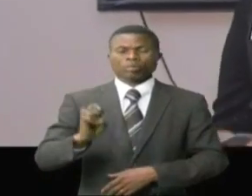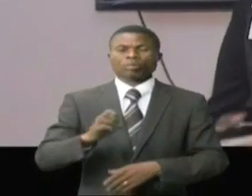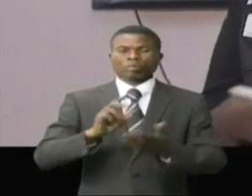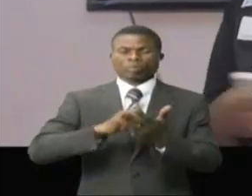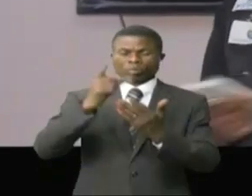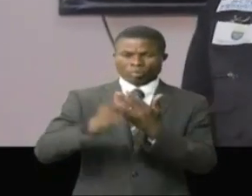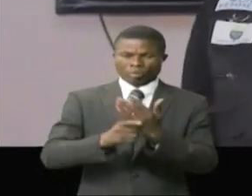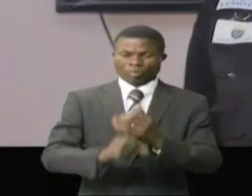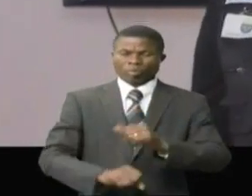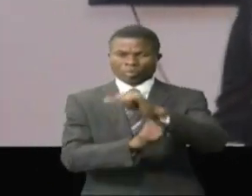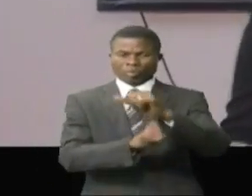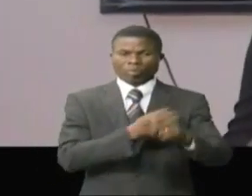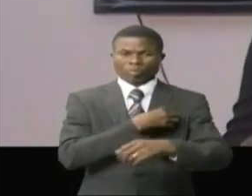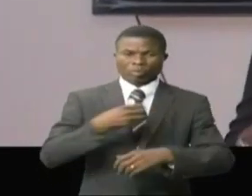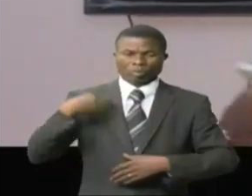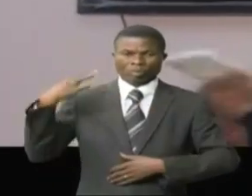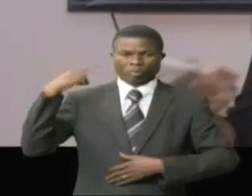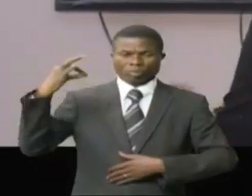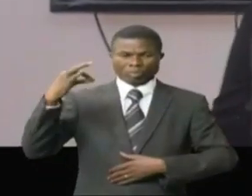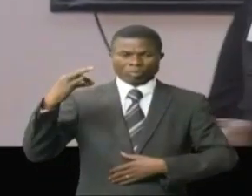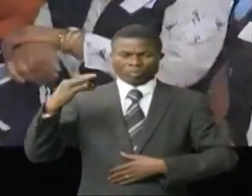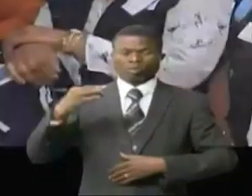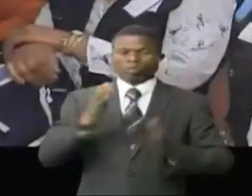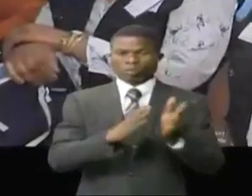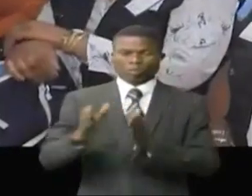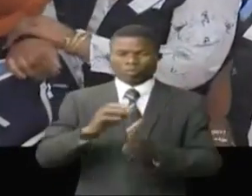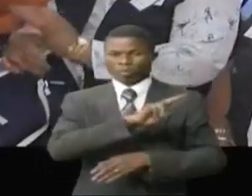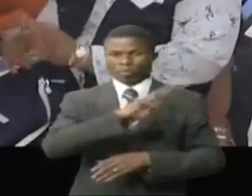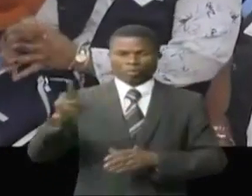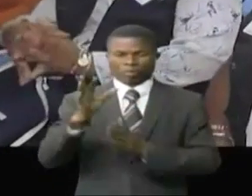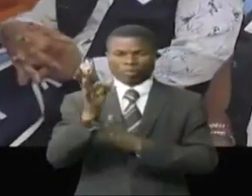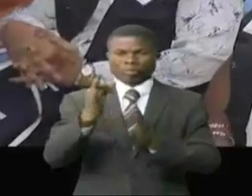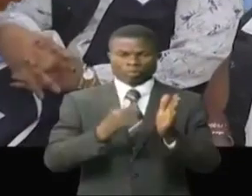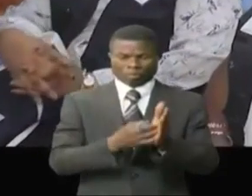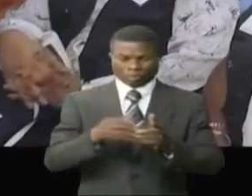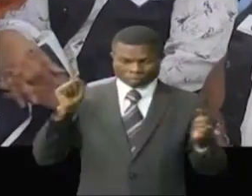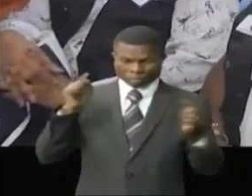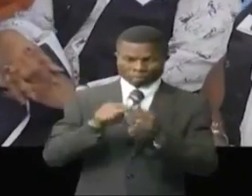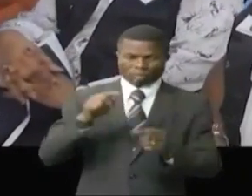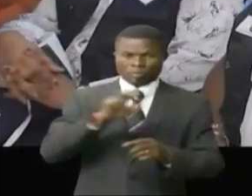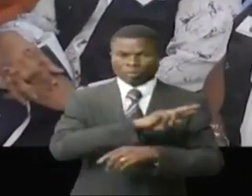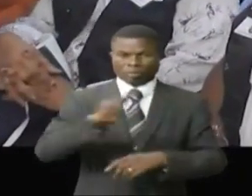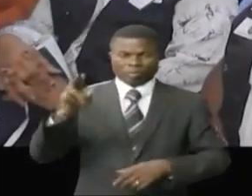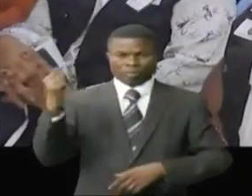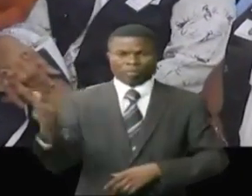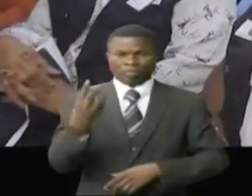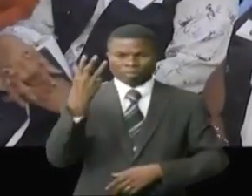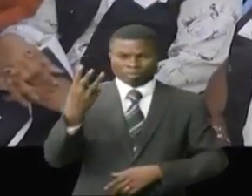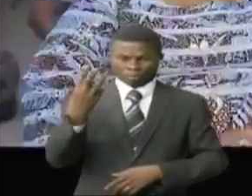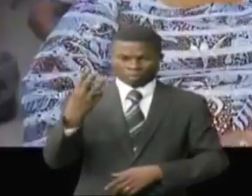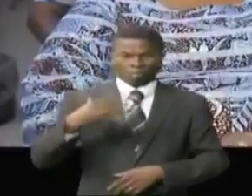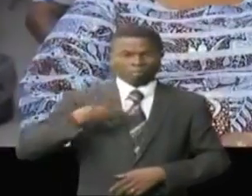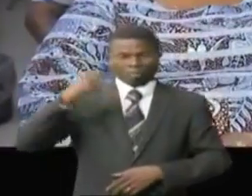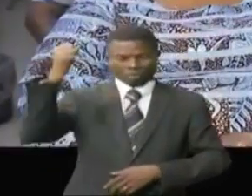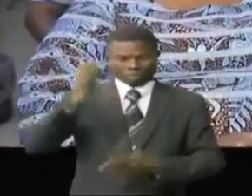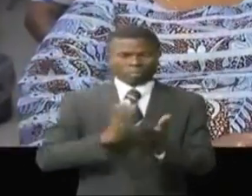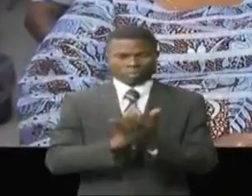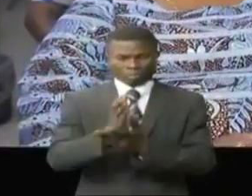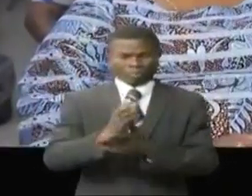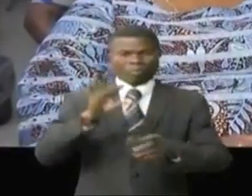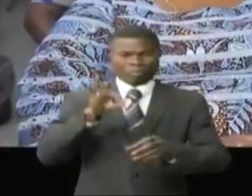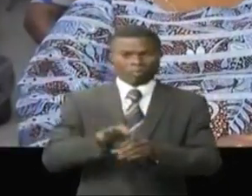proclamées en 2018 et celles de 2023 à aller et gagner les élections avec sérénité et